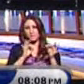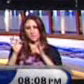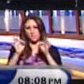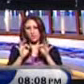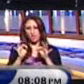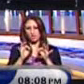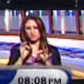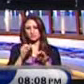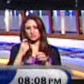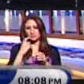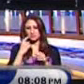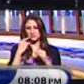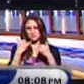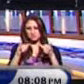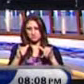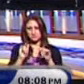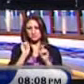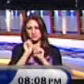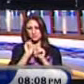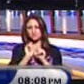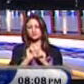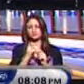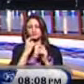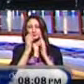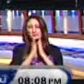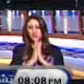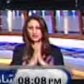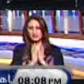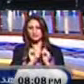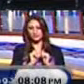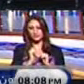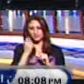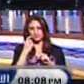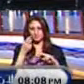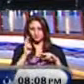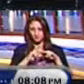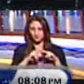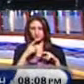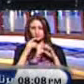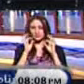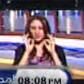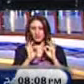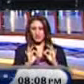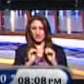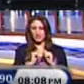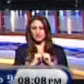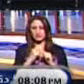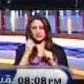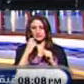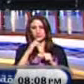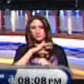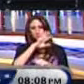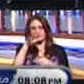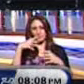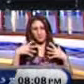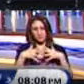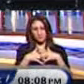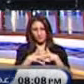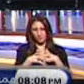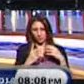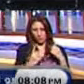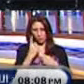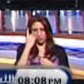محتاجين هدنه من الفوضى والخوف، ومحتاجين ان النخبه تاخد بايديها وتجتمع على كلمه سواء.